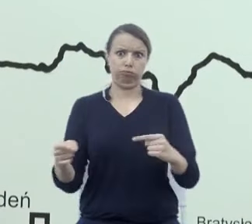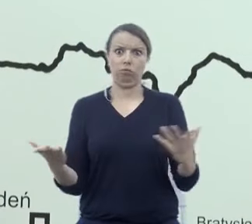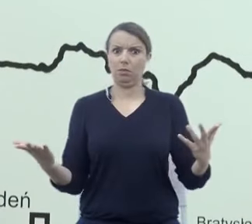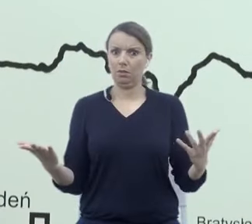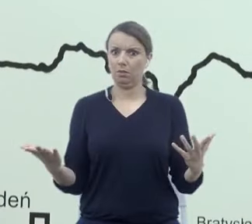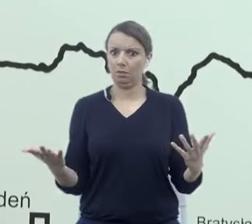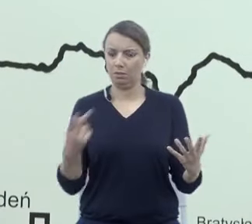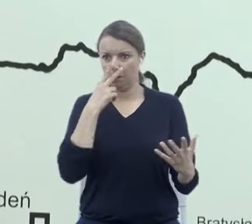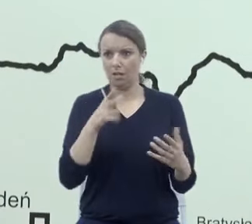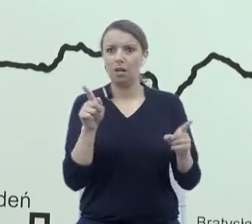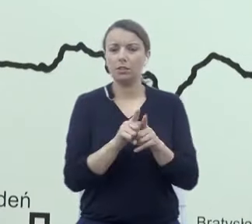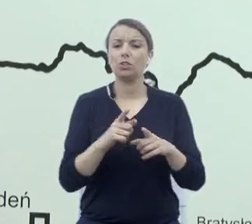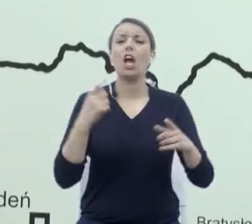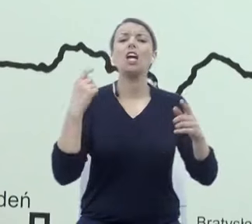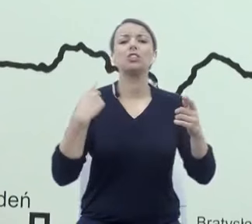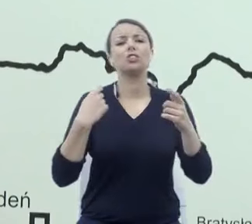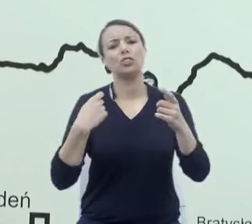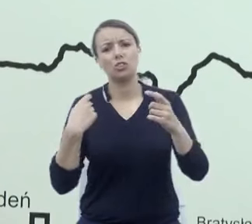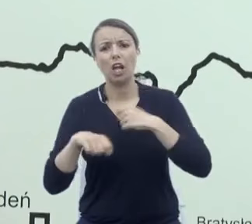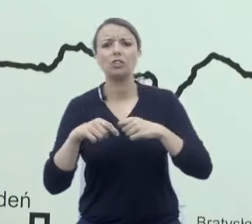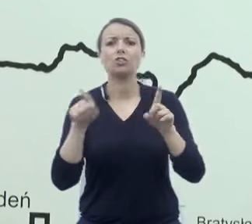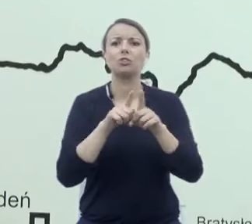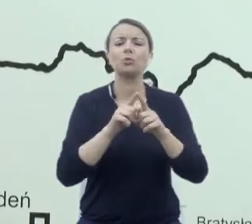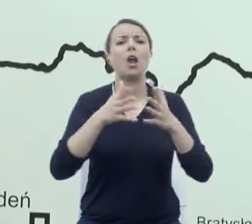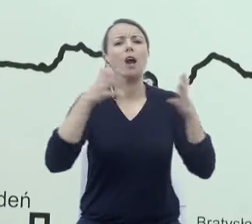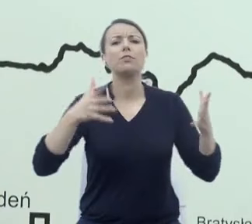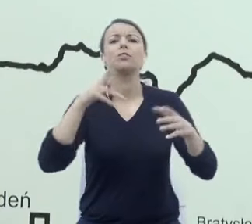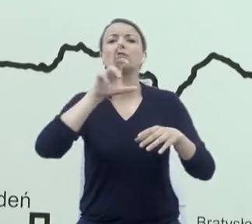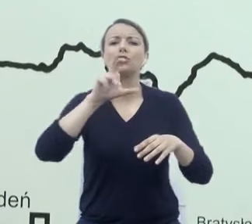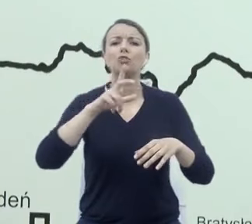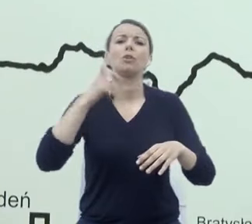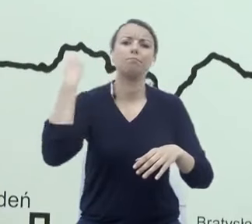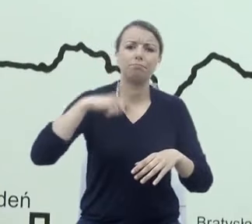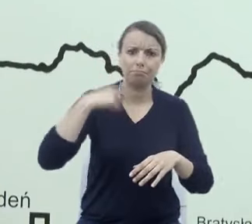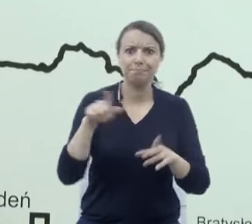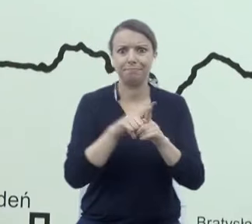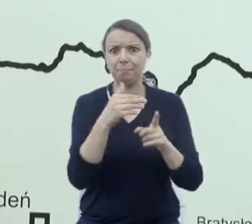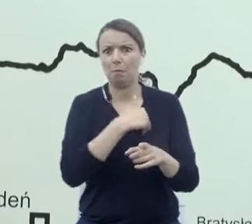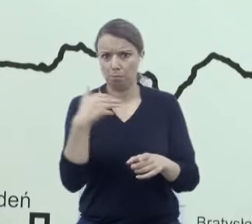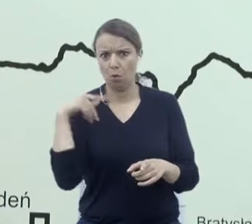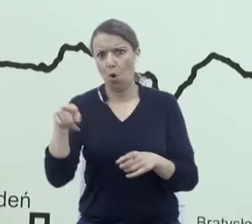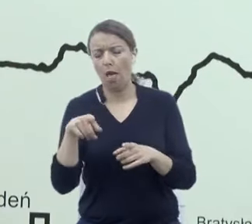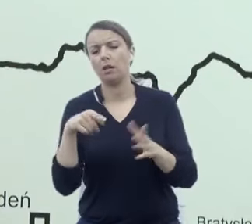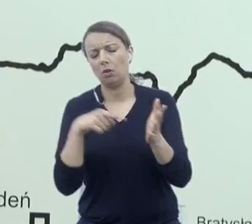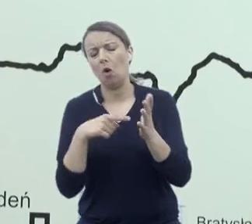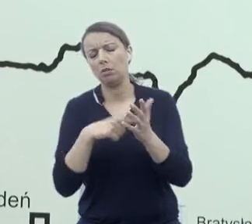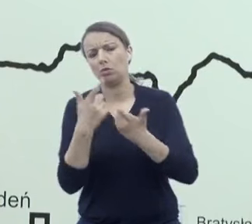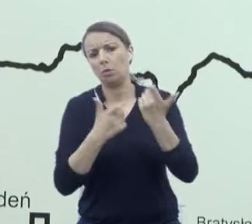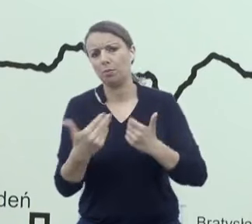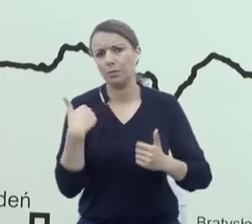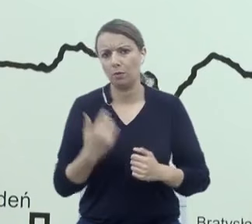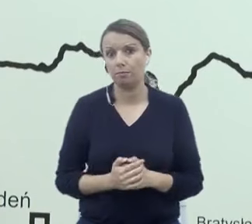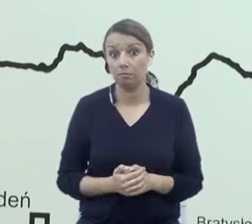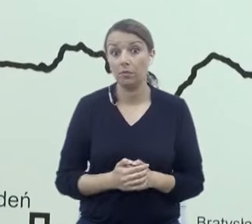wielka liczba ofiar, około co najmniej 300 zamordowanych z udziałem Polaków, ale prawdopodobnie przy czynnym udziale